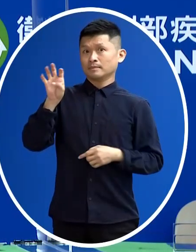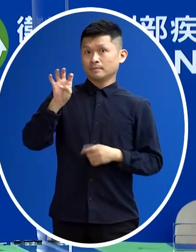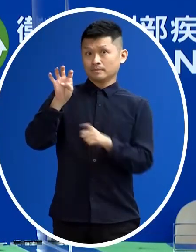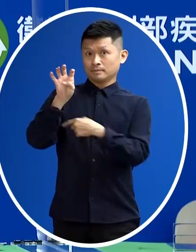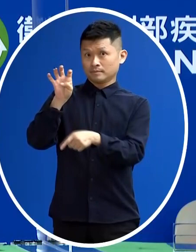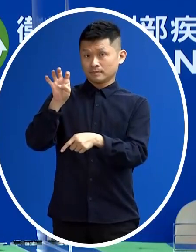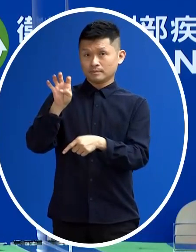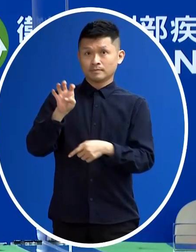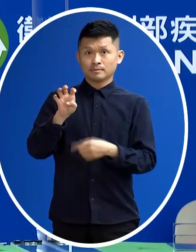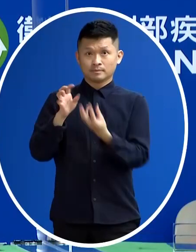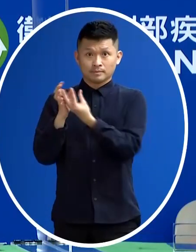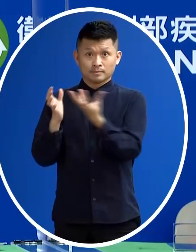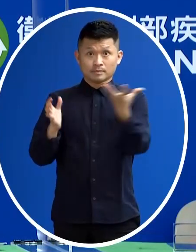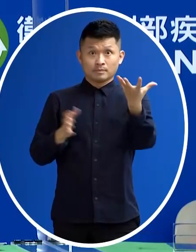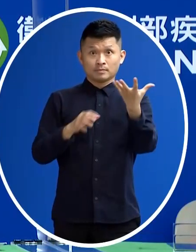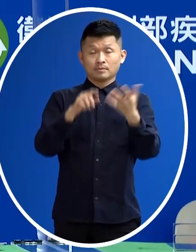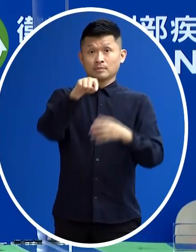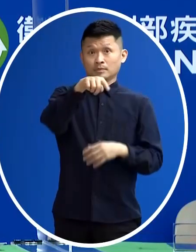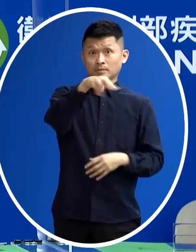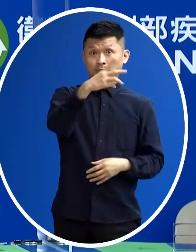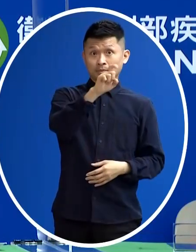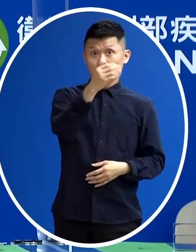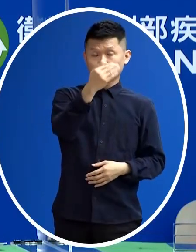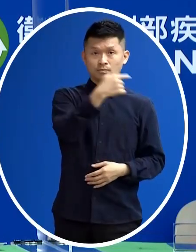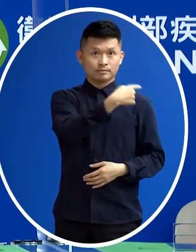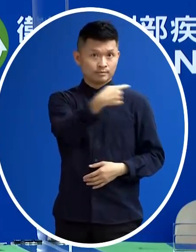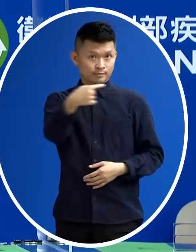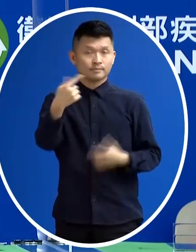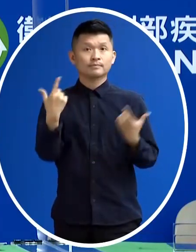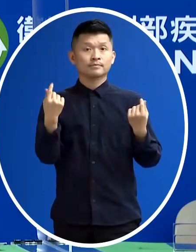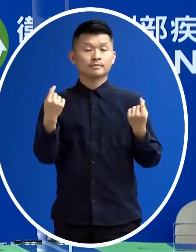裁检的319位也都是阴性。